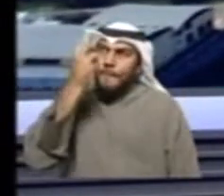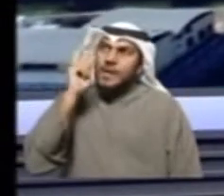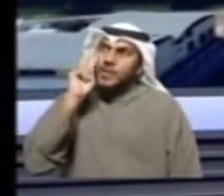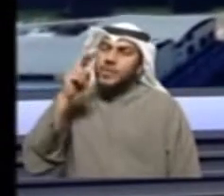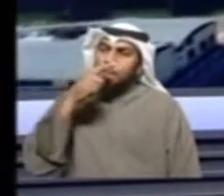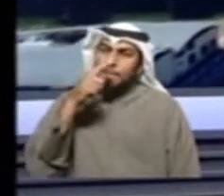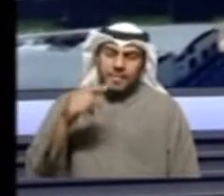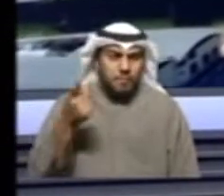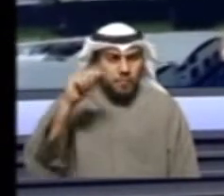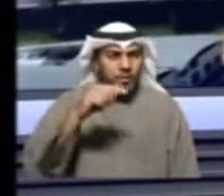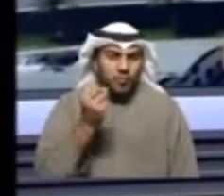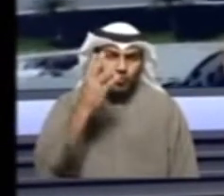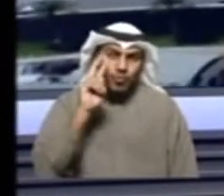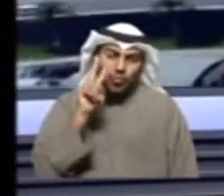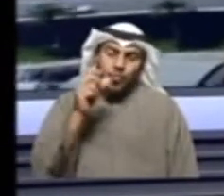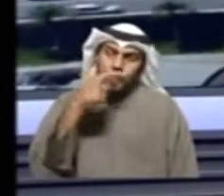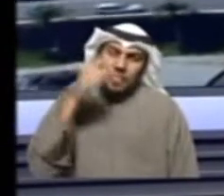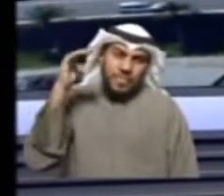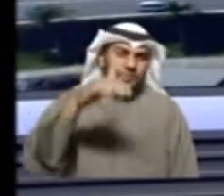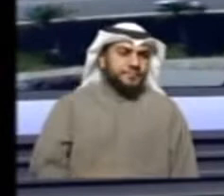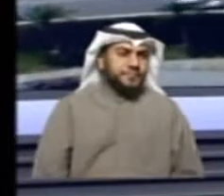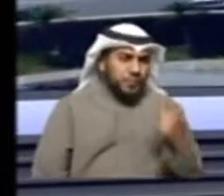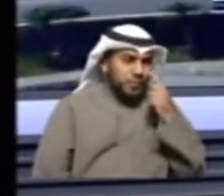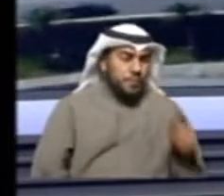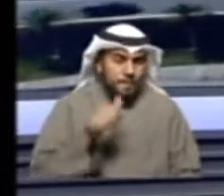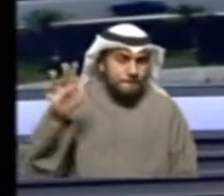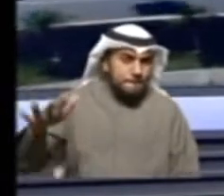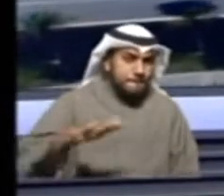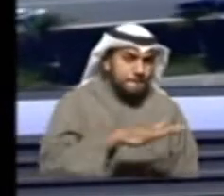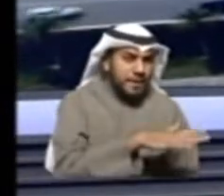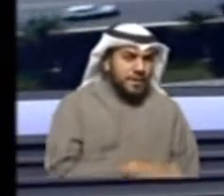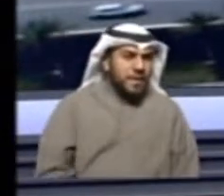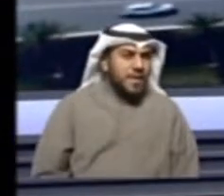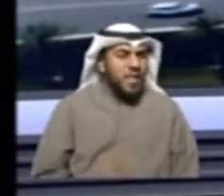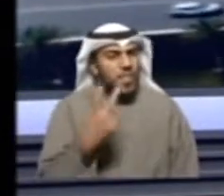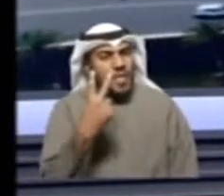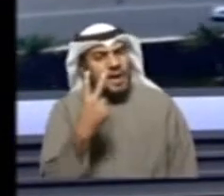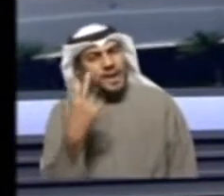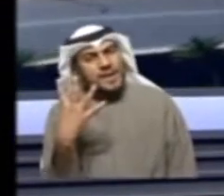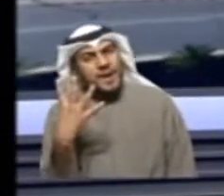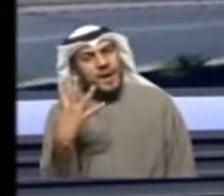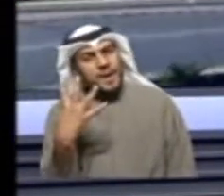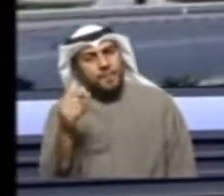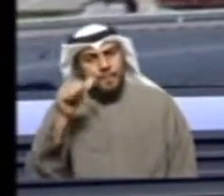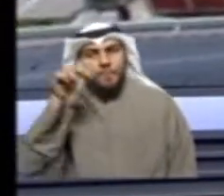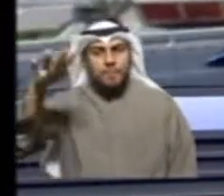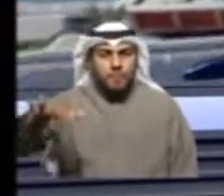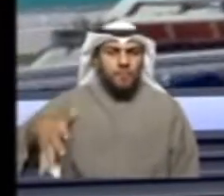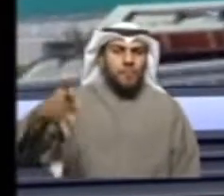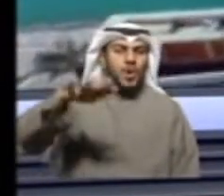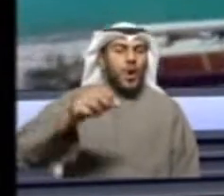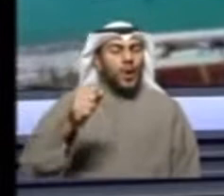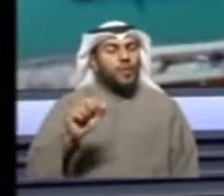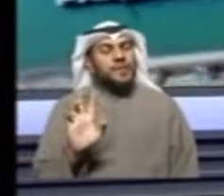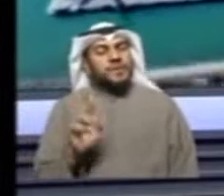شاء الله في نهار يوم الغد. الأجواء البحرية بشكل عام أجواء معتدلة، ارتفاع الموج تراوح من 2 إلى 4 قدم، التيارات المائية لا تزال قوية